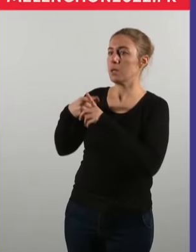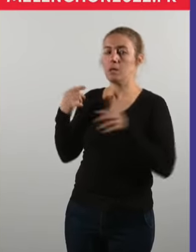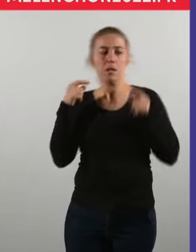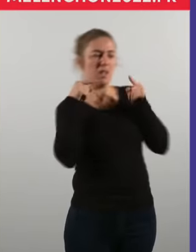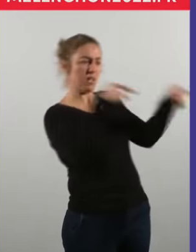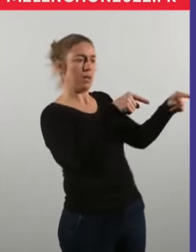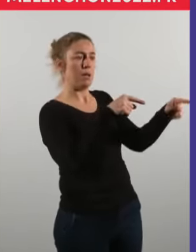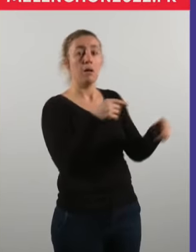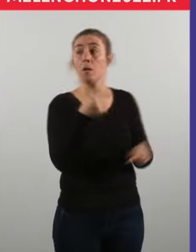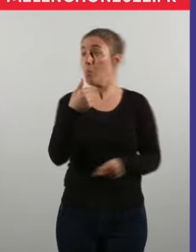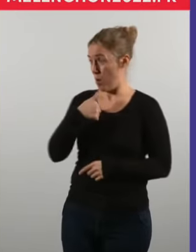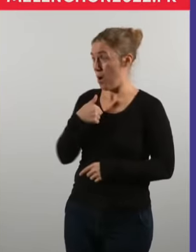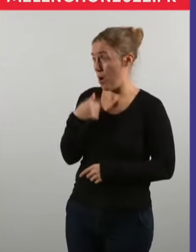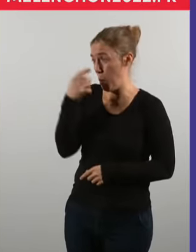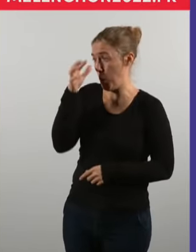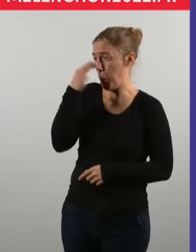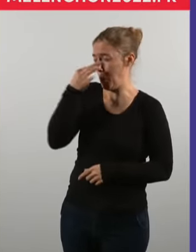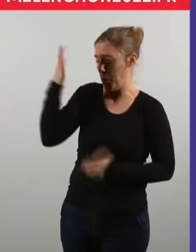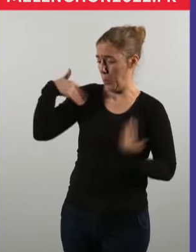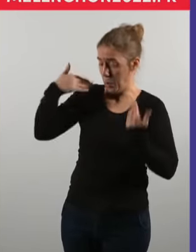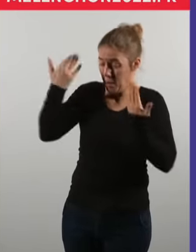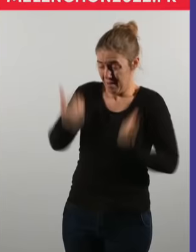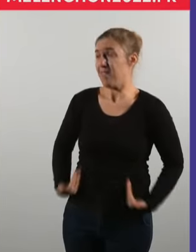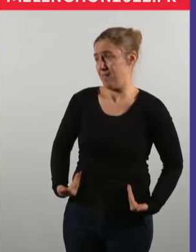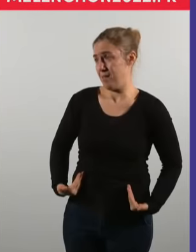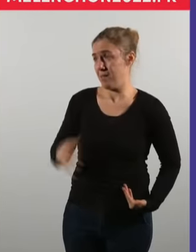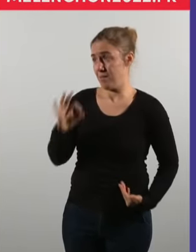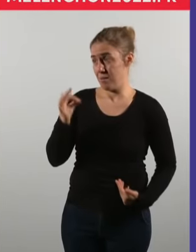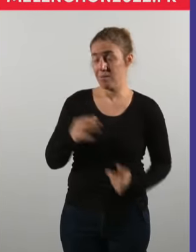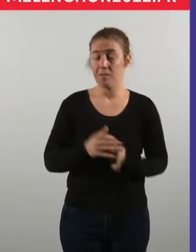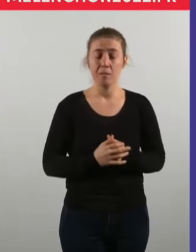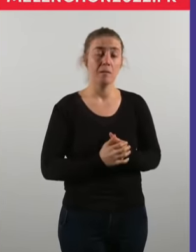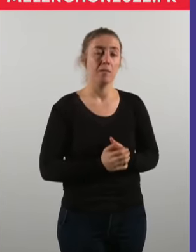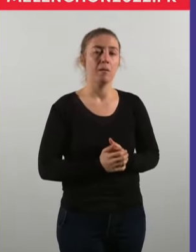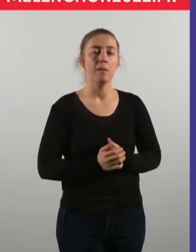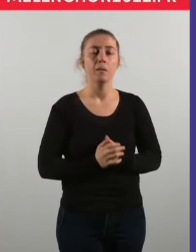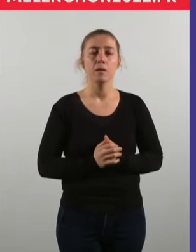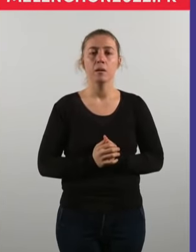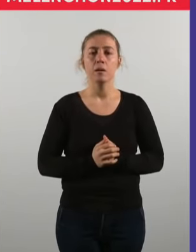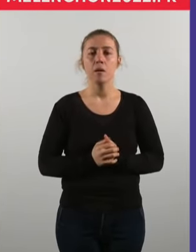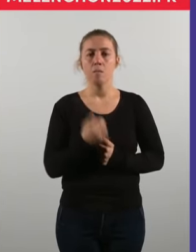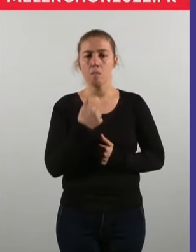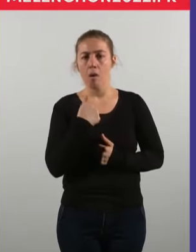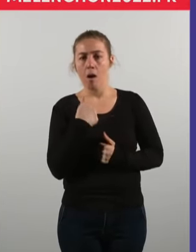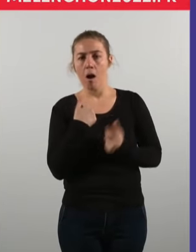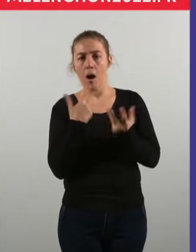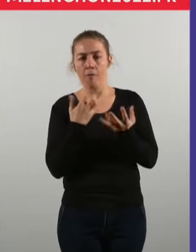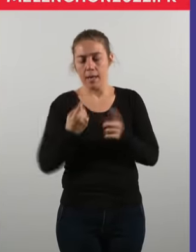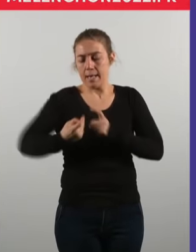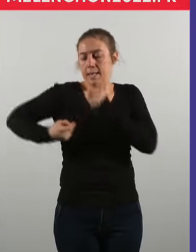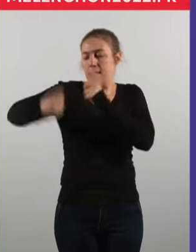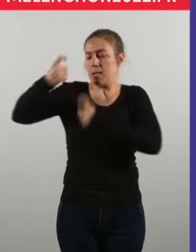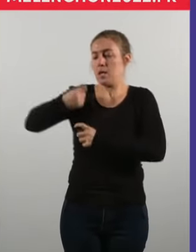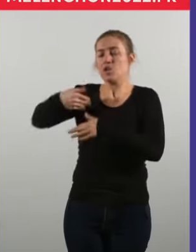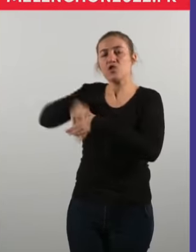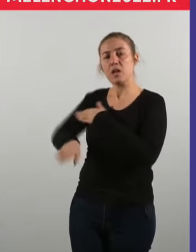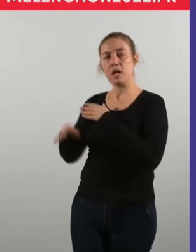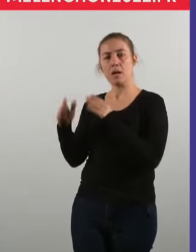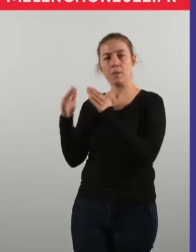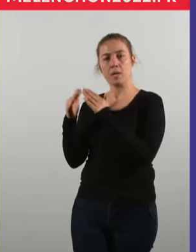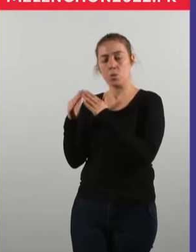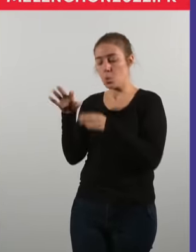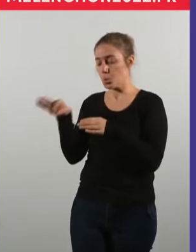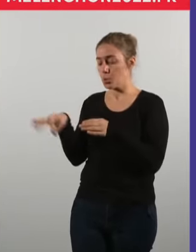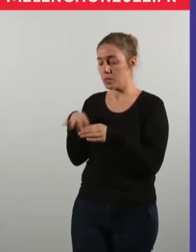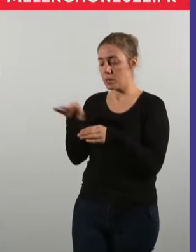moi qui sens l'eau de Javel. Sans doute, à ce moment, j'aimerais revenir une demi-heure en arrière, chez nous, dans la cuisine, où,